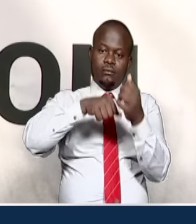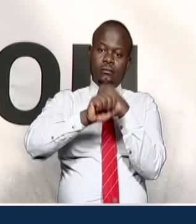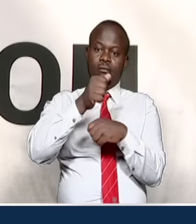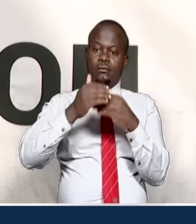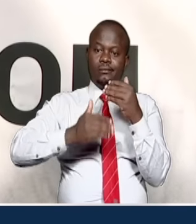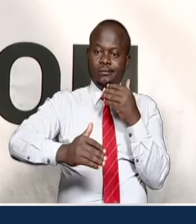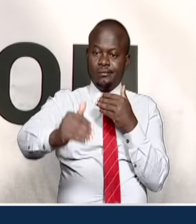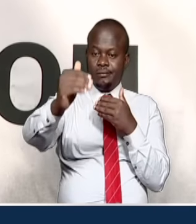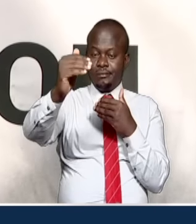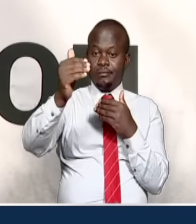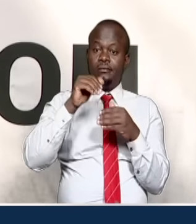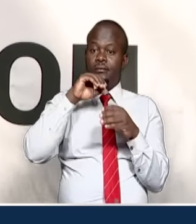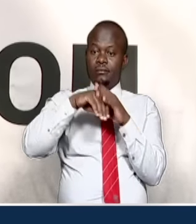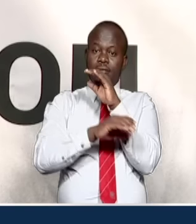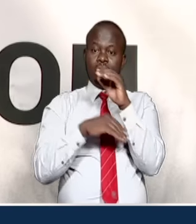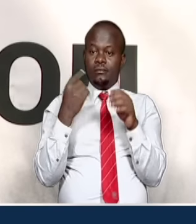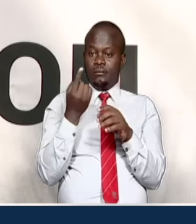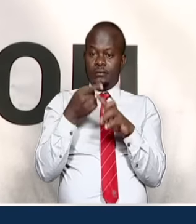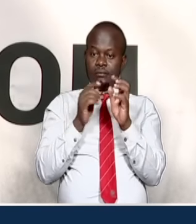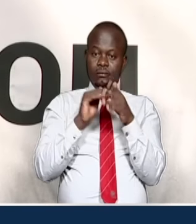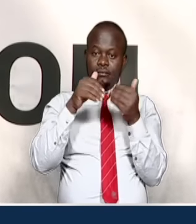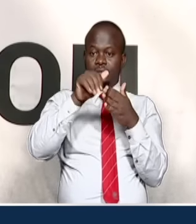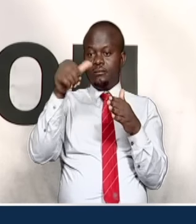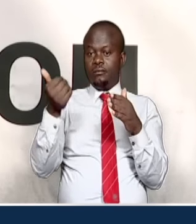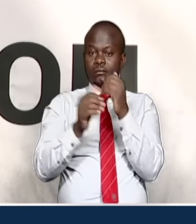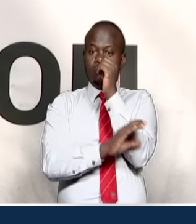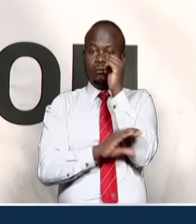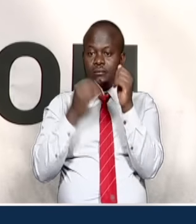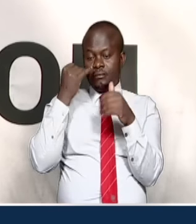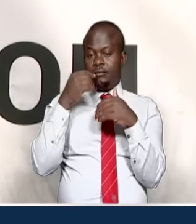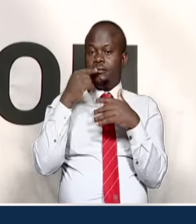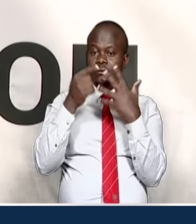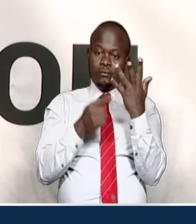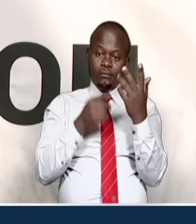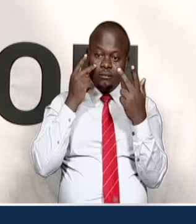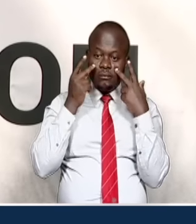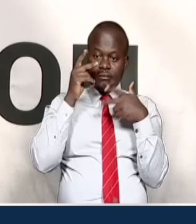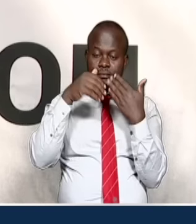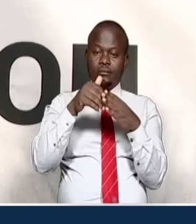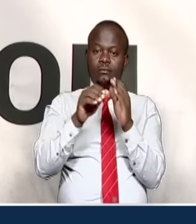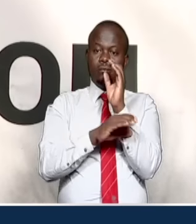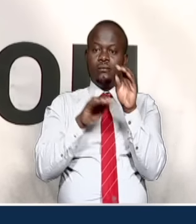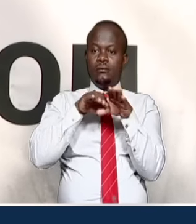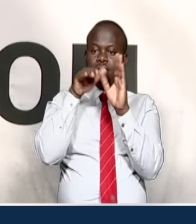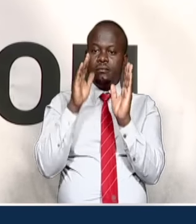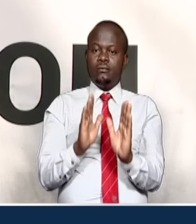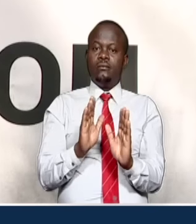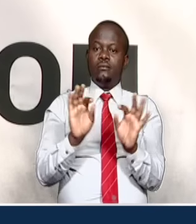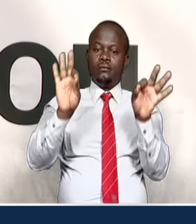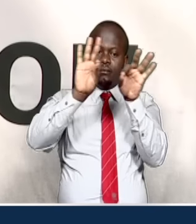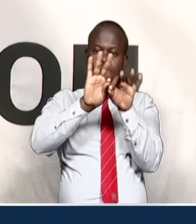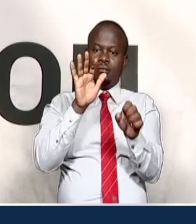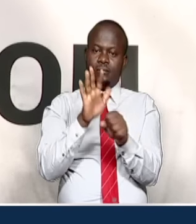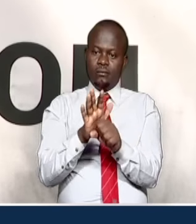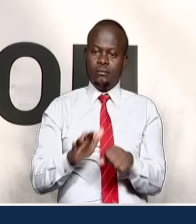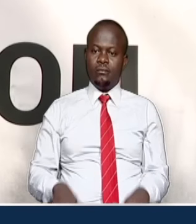imbere atari muri iki gihugu gusa ahubwo no kubindi bihugu. Niba hari ikintu mubona ibihugu binyamuryango byahindura ni ingenzi. So